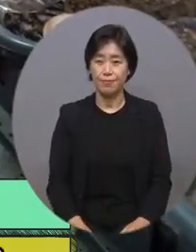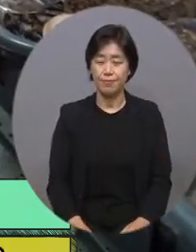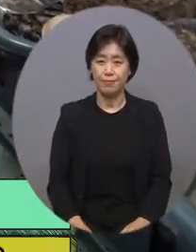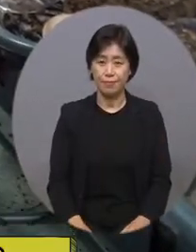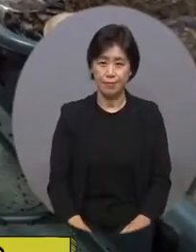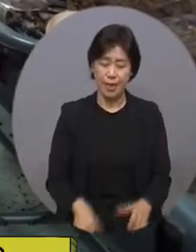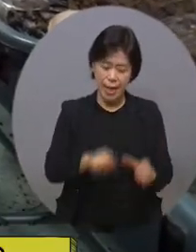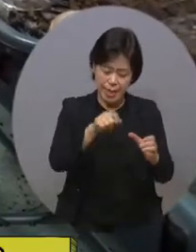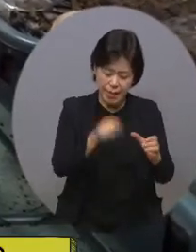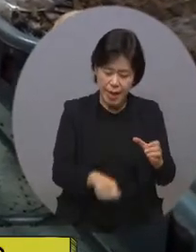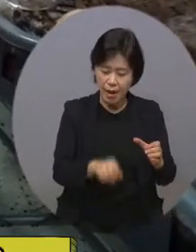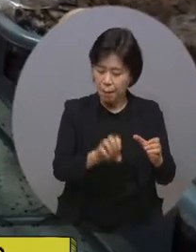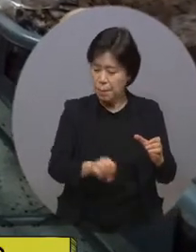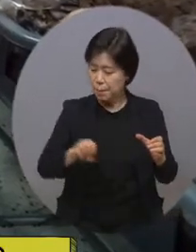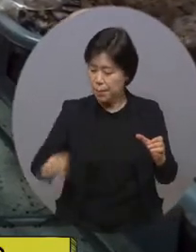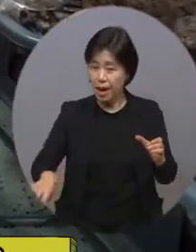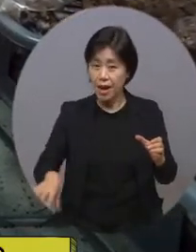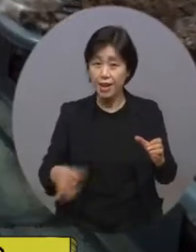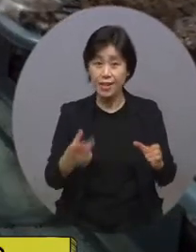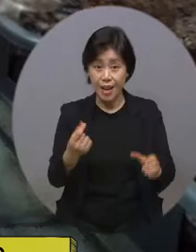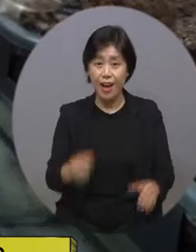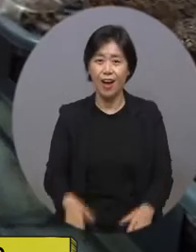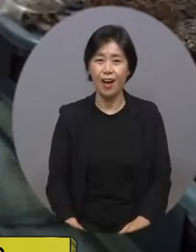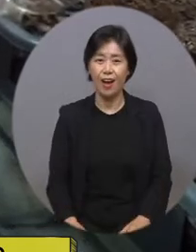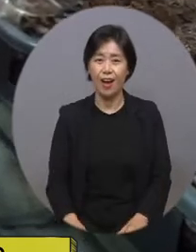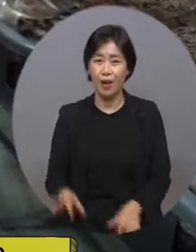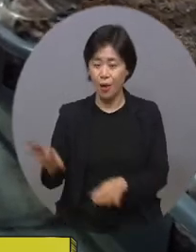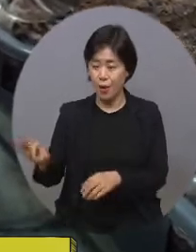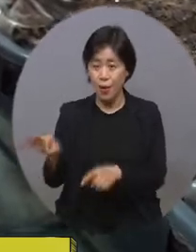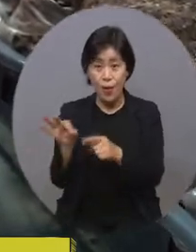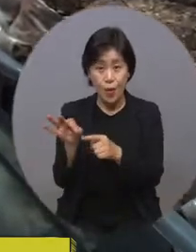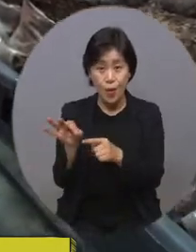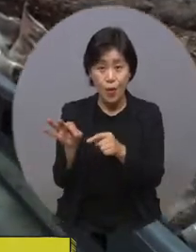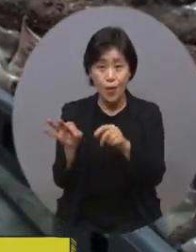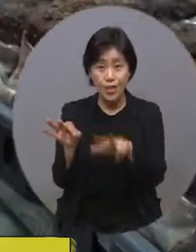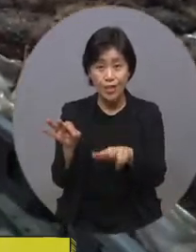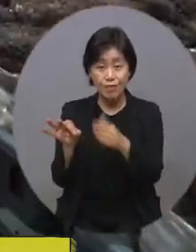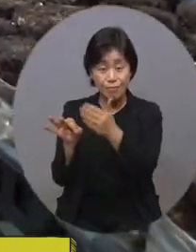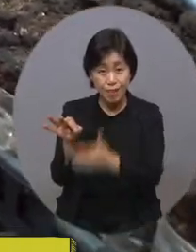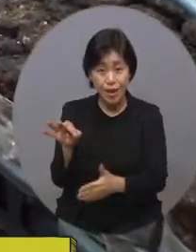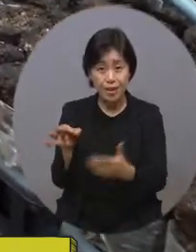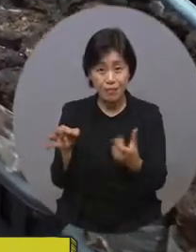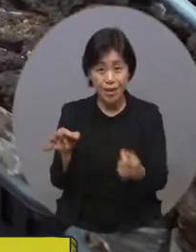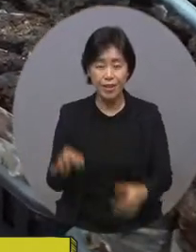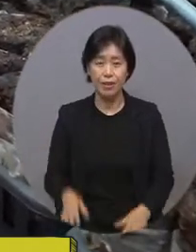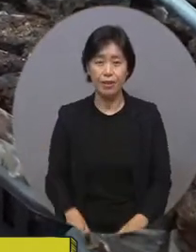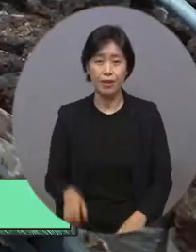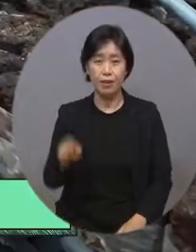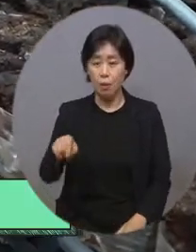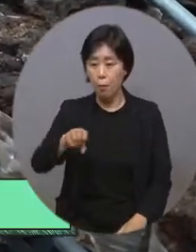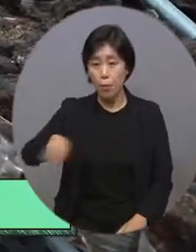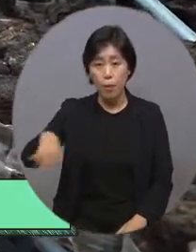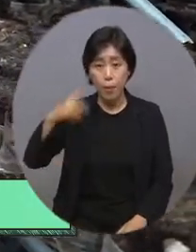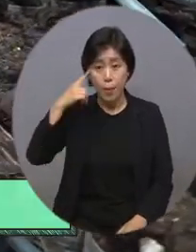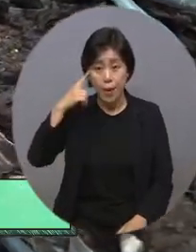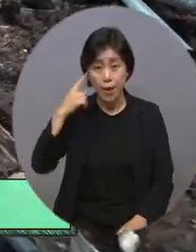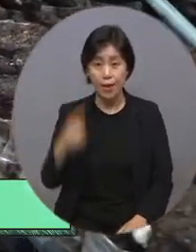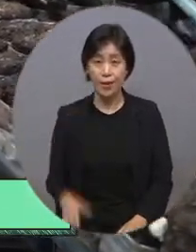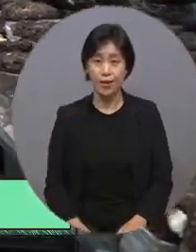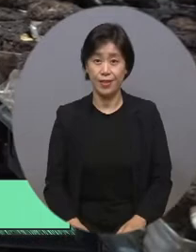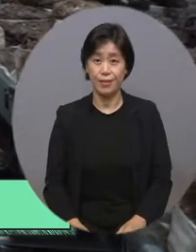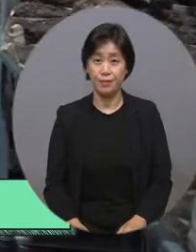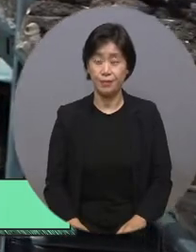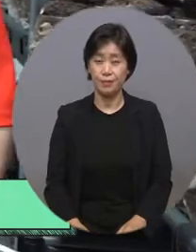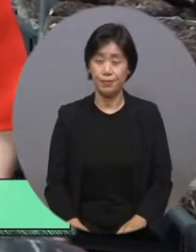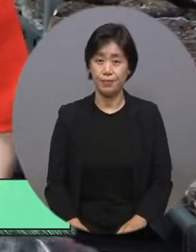버려주는 일. 아, 그럼 지금 이게 민철님이 제거하신 버섯인가요? 네. 이걸 왜 제거를 해야 되는 거죠? 이거 왜 제거해요?